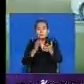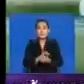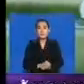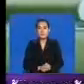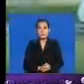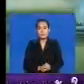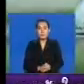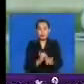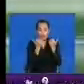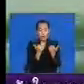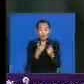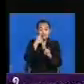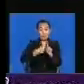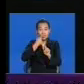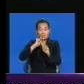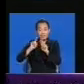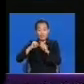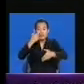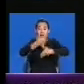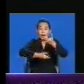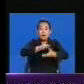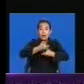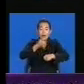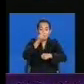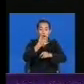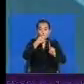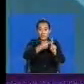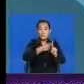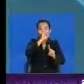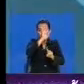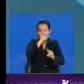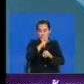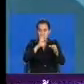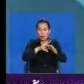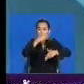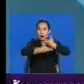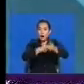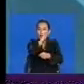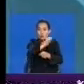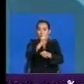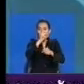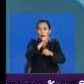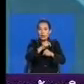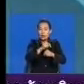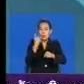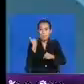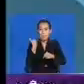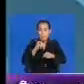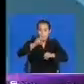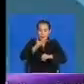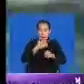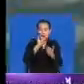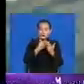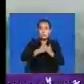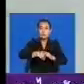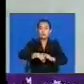งสูงขึ้นในแต่ละเดือนนับตั้งแต่ออกจำหน่ายเฉพาะในเดือนกันยายนเดือนเดียว Toyota Prius ใหม่มียอดจำหน่ายสูงถึง 31,000